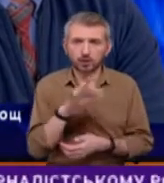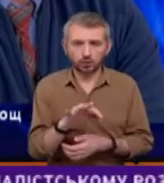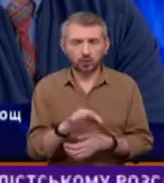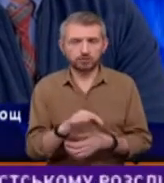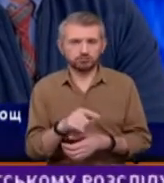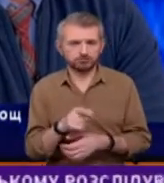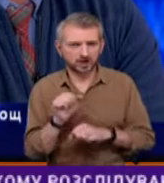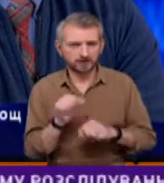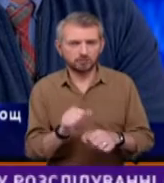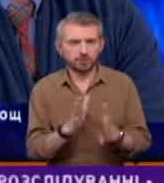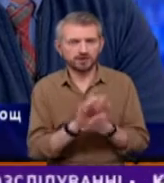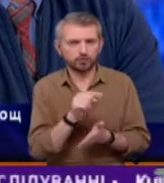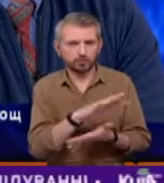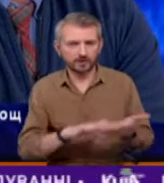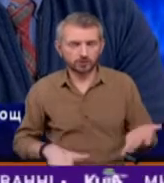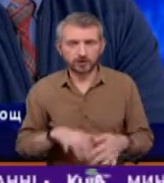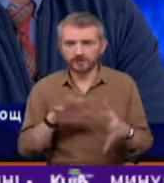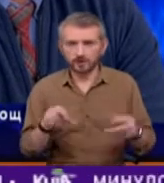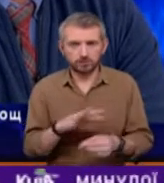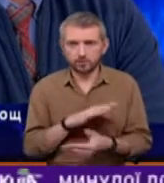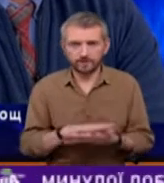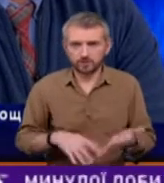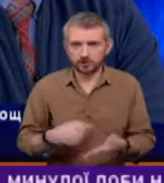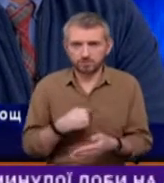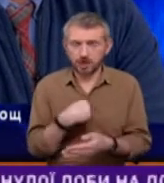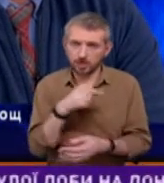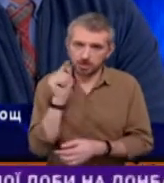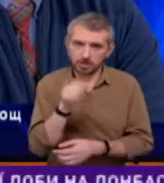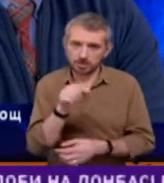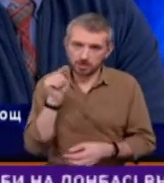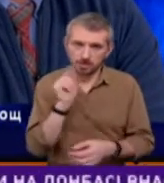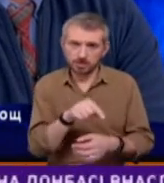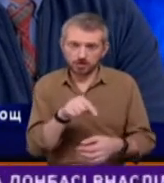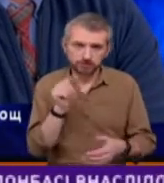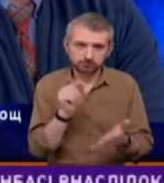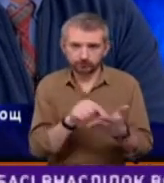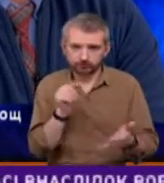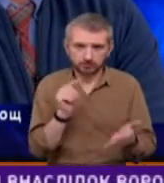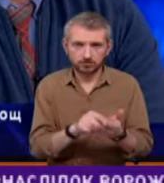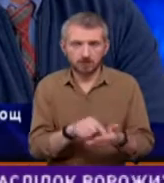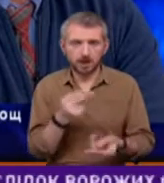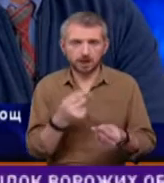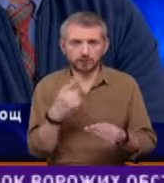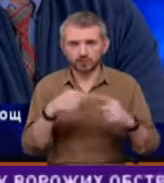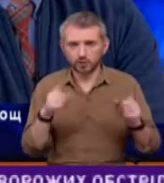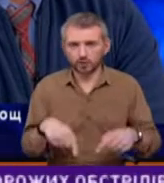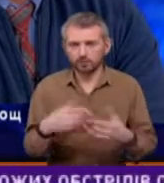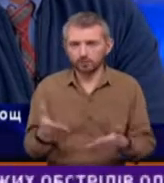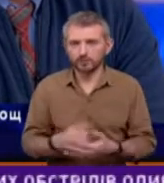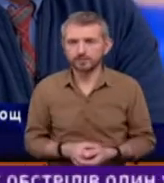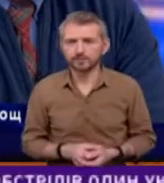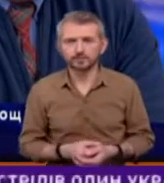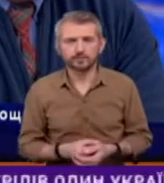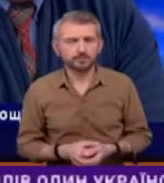попросив, щоб той вибачився. А так, тобі взагалі було, вибачте мене, клювання, як кажуть, гра в одні ворота. Прошу. Дякуємо,